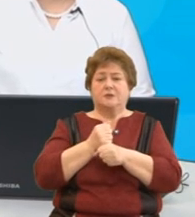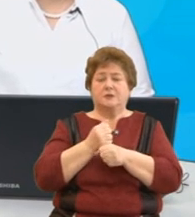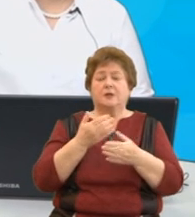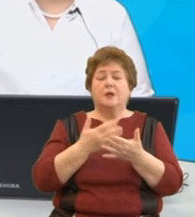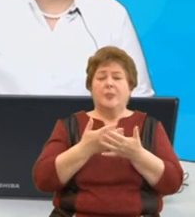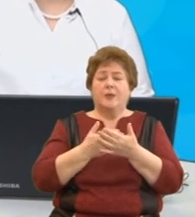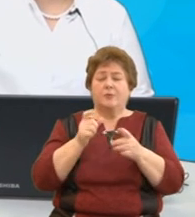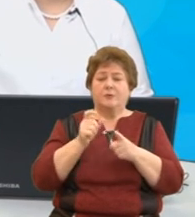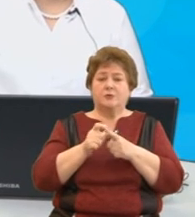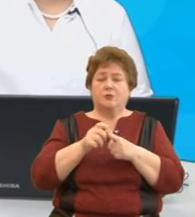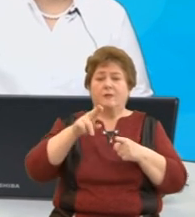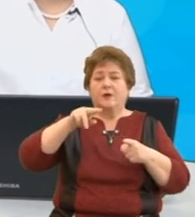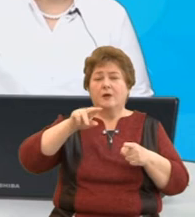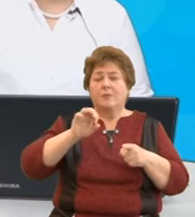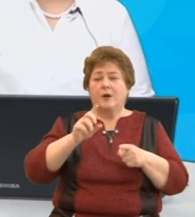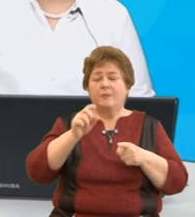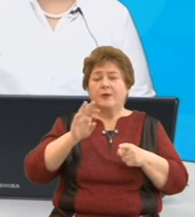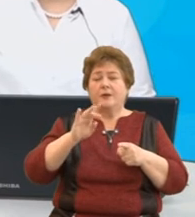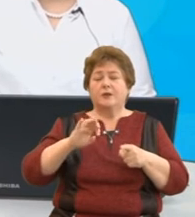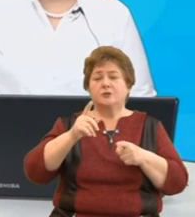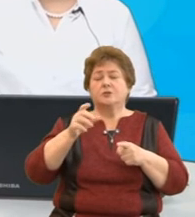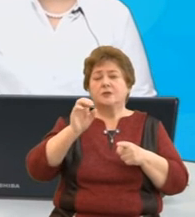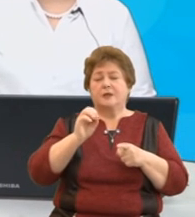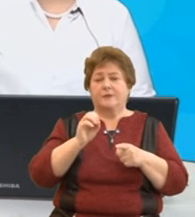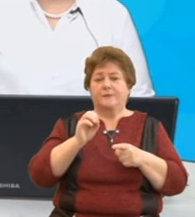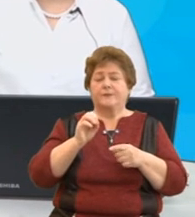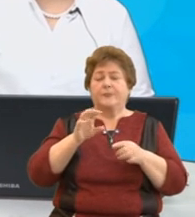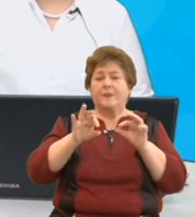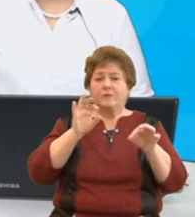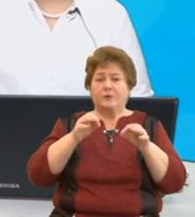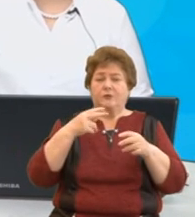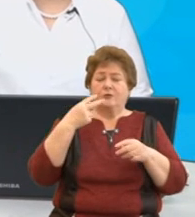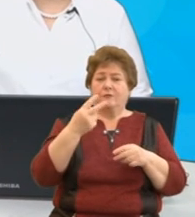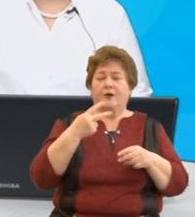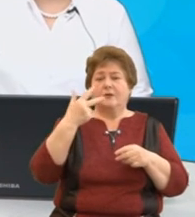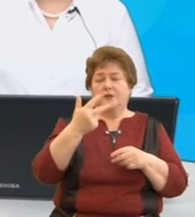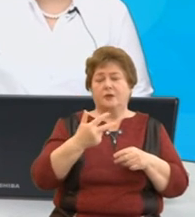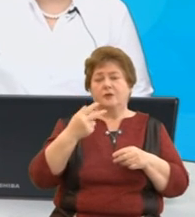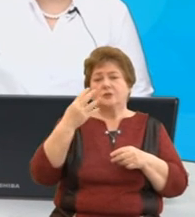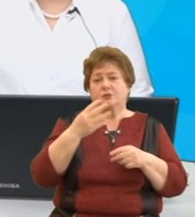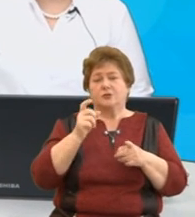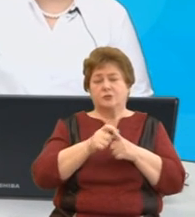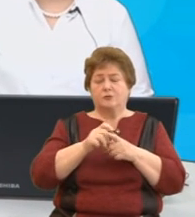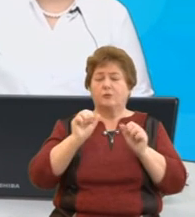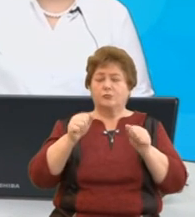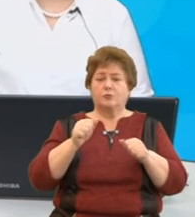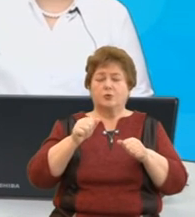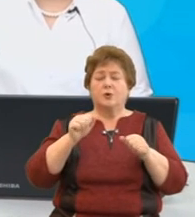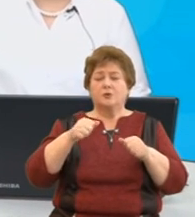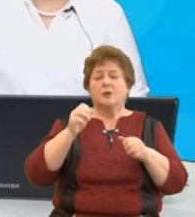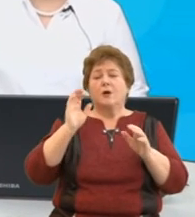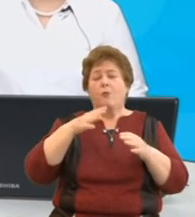слова побережье подбираю два три или четыре если кто может больше